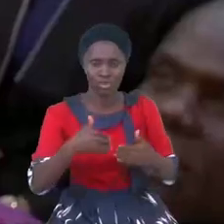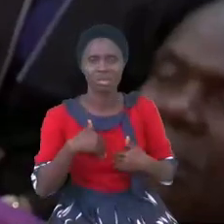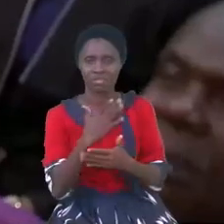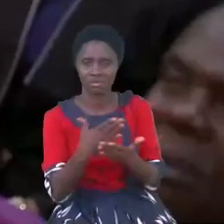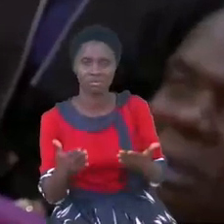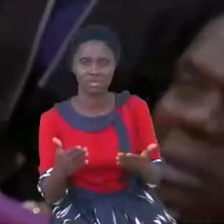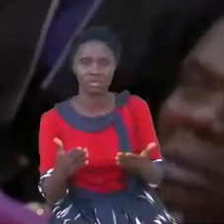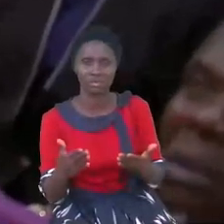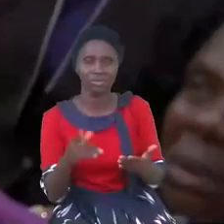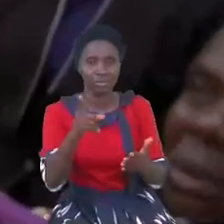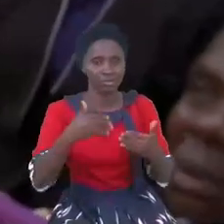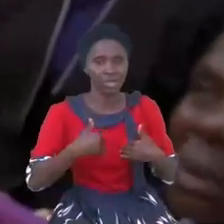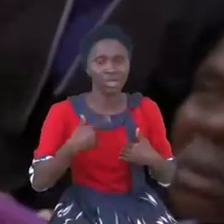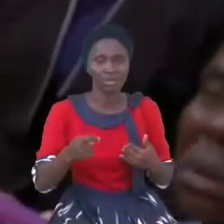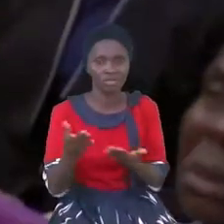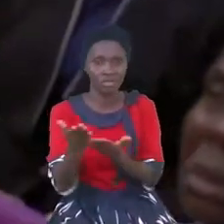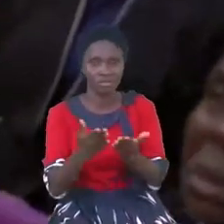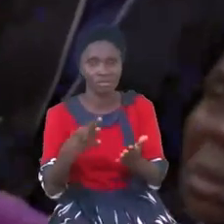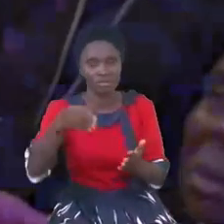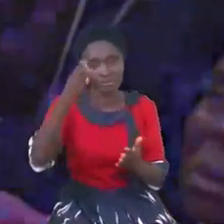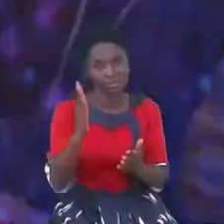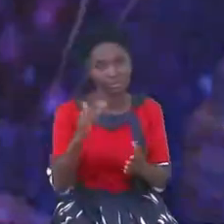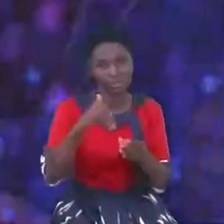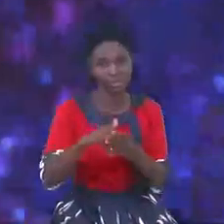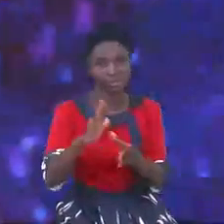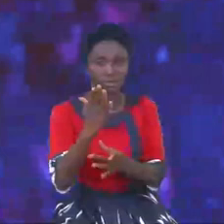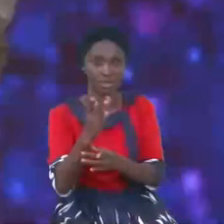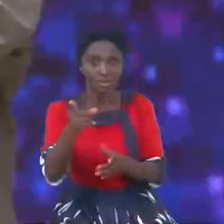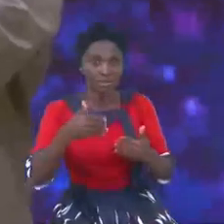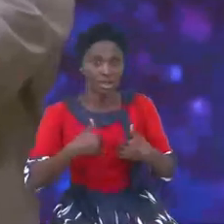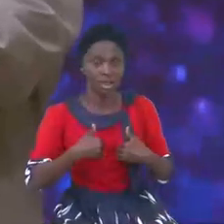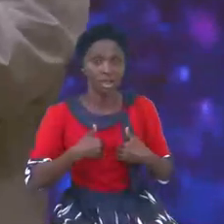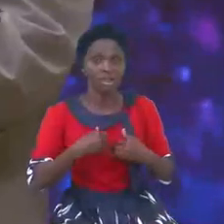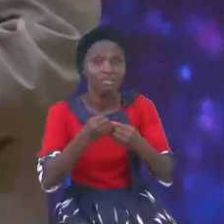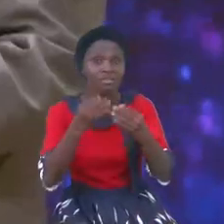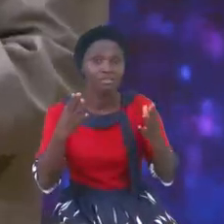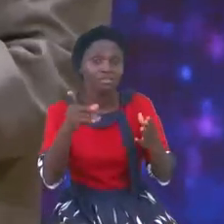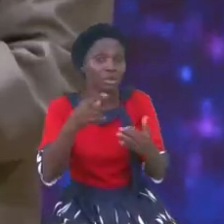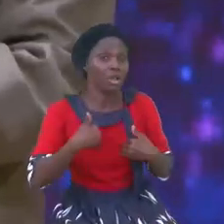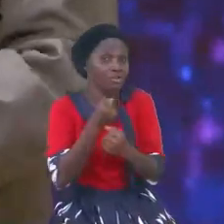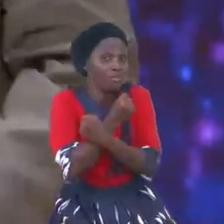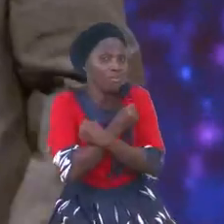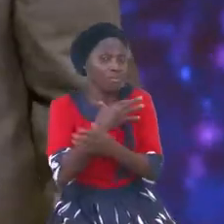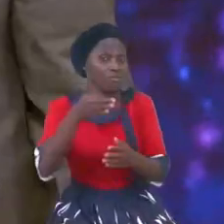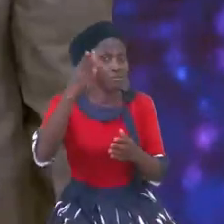le service de Dieu dans votre main, vous avez quelque chose. Vous avez l'amour pour Dieu, vous avez quelque chose.